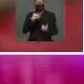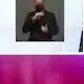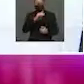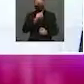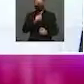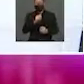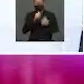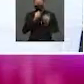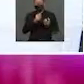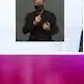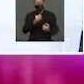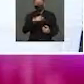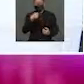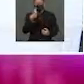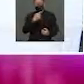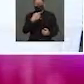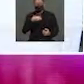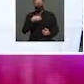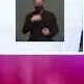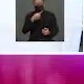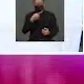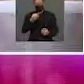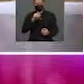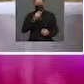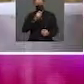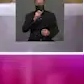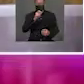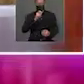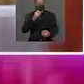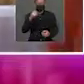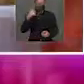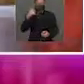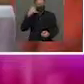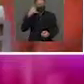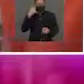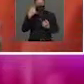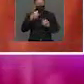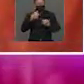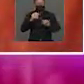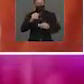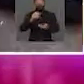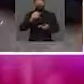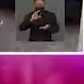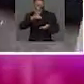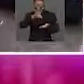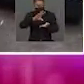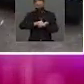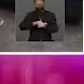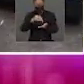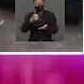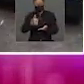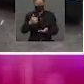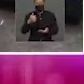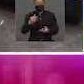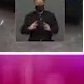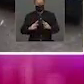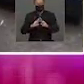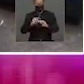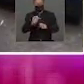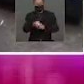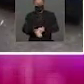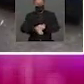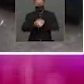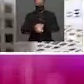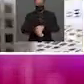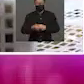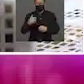ต่อผลไม้มันอาจจะเน่าเสียทีนี้พอเน่าเสียก็จบเลยก็ส่งต่อไม่ได้ทีนี้ในส่วนของประเท